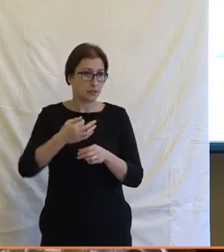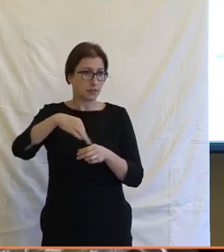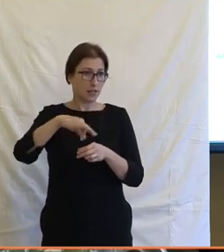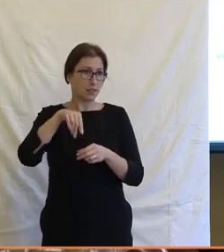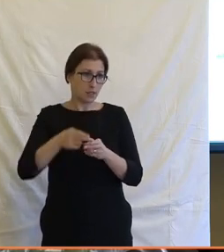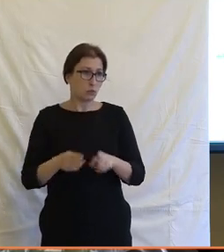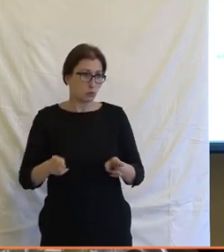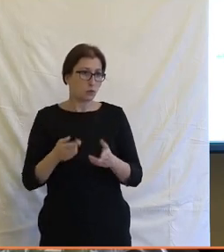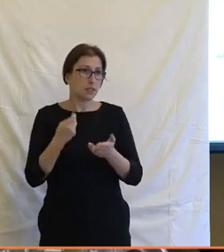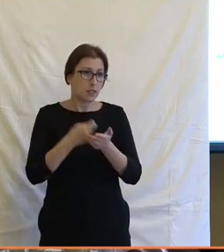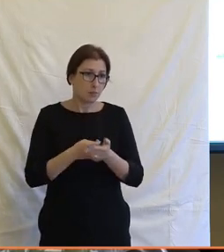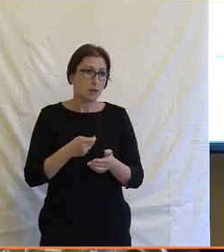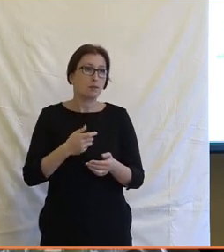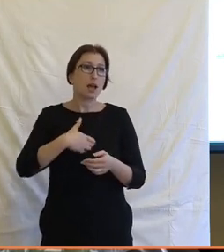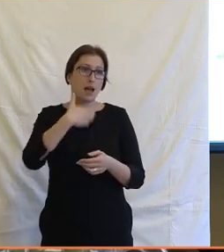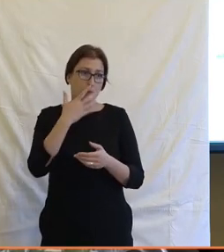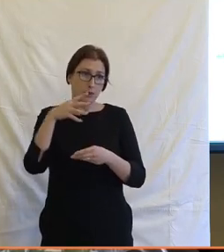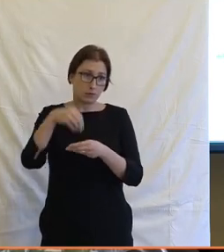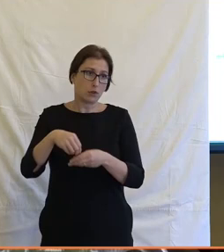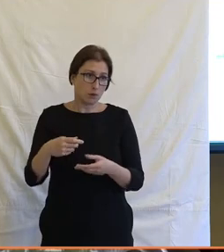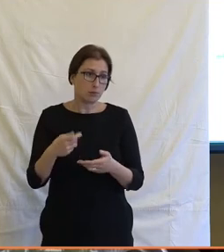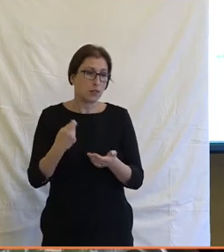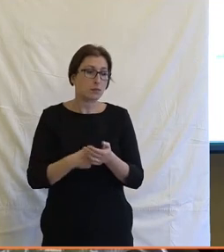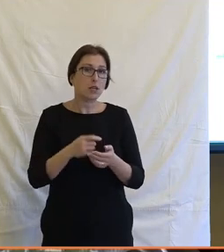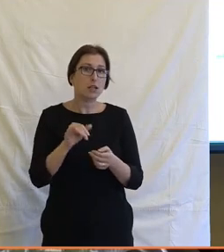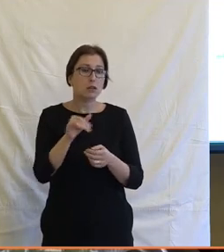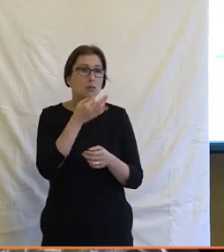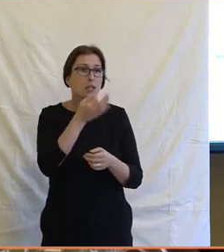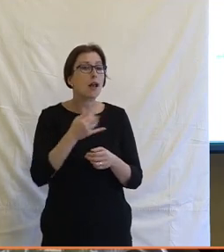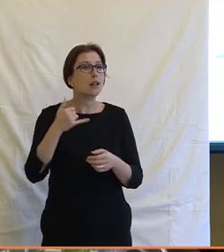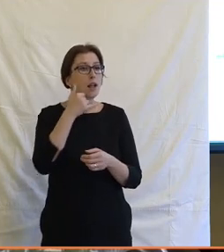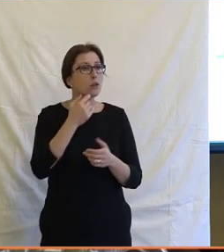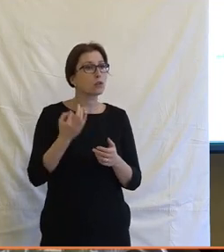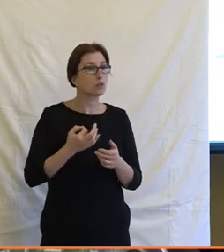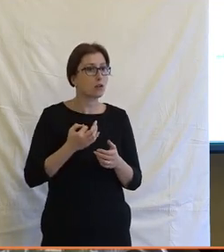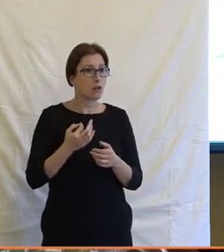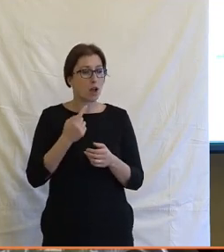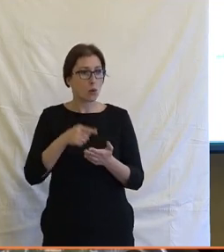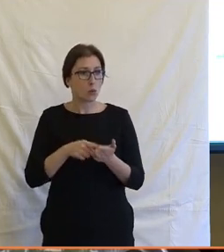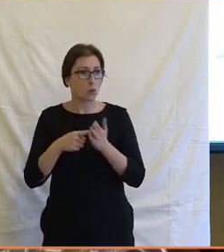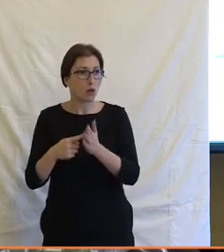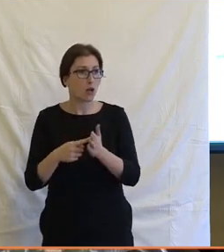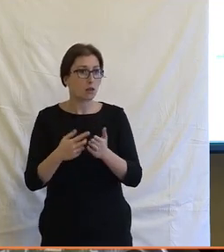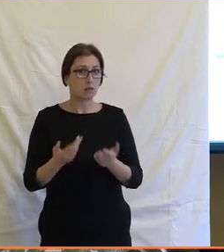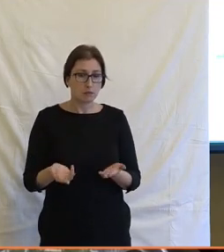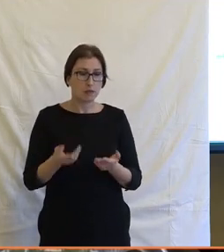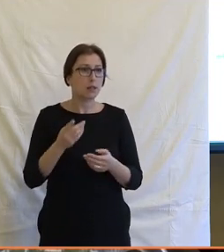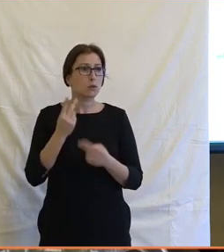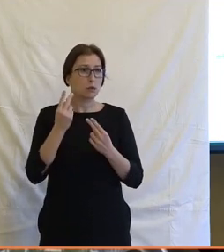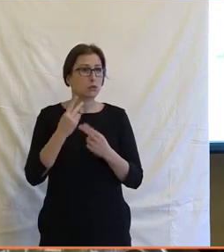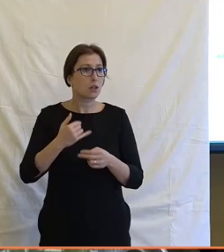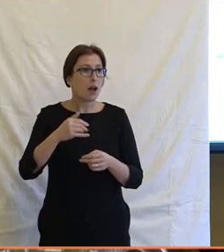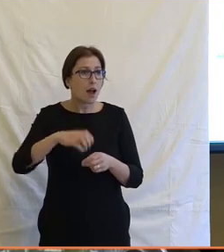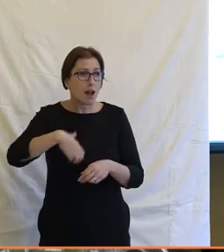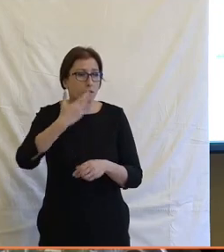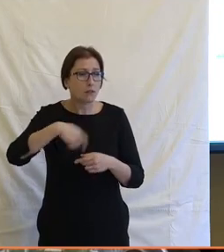Klientům jako vždycky říkám, oni se mě ptají první pilasmých otázek, jak ovládáte telefon. Já řeknu tohle tu věc, samozřejmě všichni se leknou, že iPhone, jo, to je